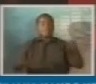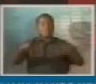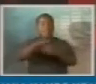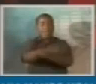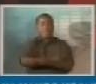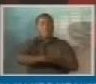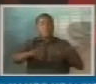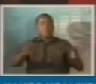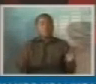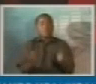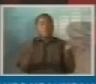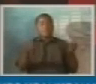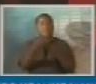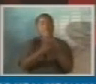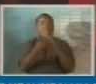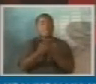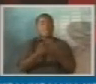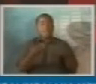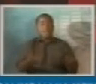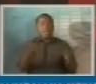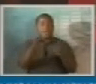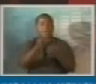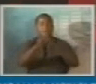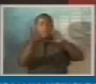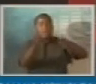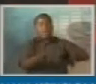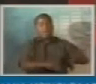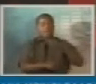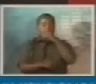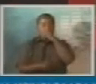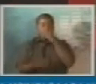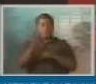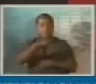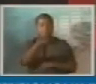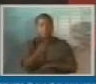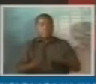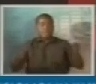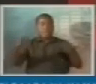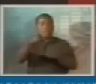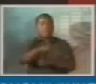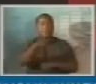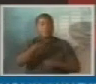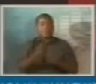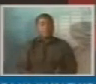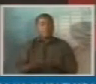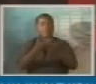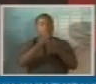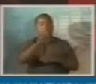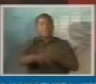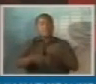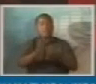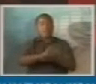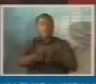wapiganaji wakubwa wa kuitetea nchi. Wacha haya maneno ya kusema sema. Tena mzungumzaji kuna kipindi aliwahi kupigwa Tarime, mimi nilimsaidia. Nilikuwa katibu wa chama